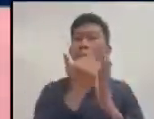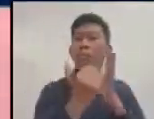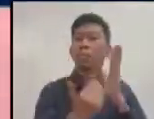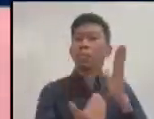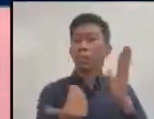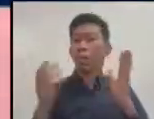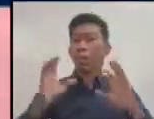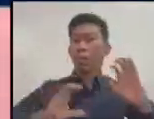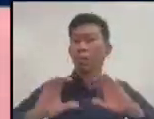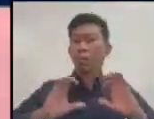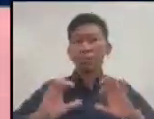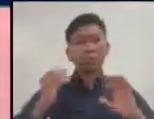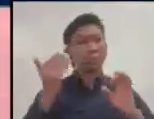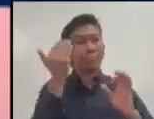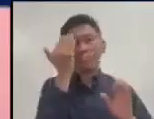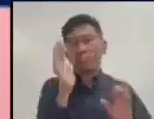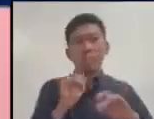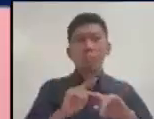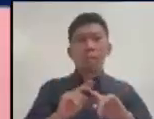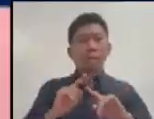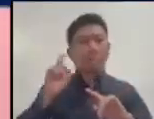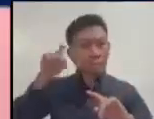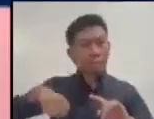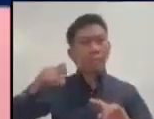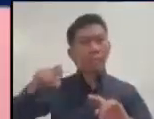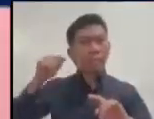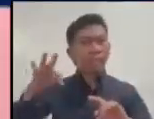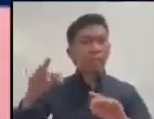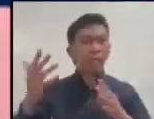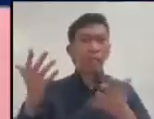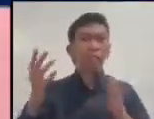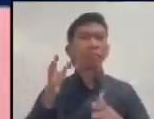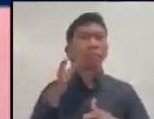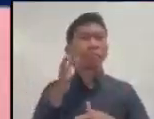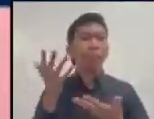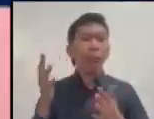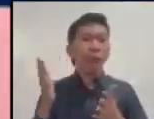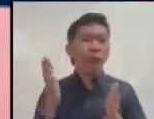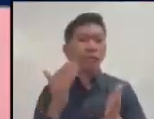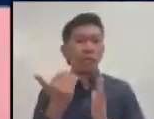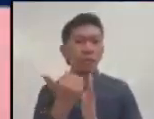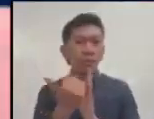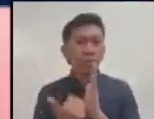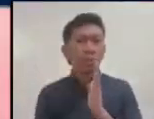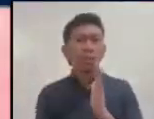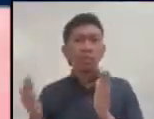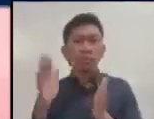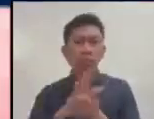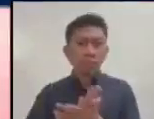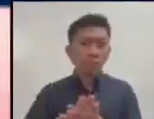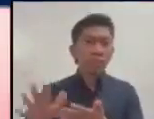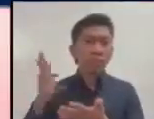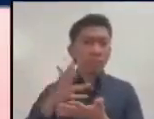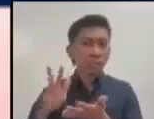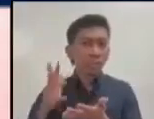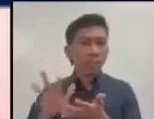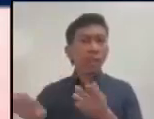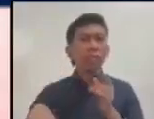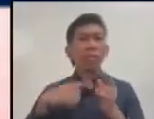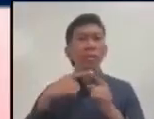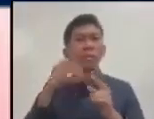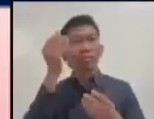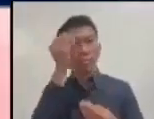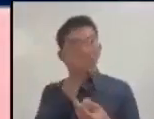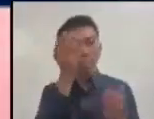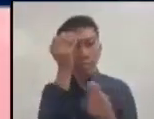ating bansa, maging yung maitaas yung kamulatan ng ating mga kababayan na kailangan talaga nating mag-reduce sa paggamit ng plastic dahil